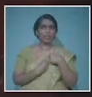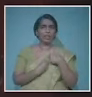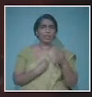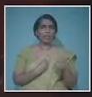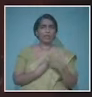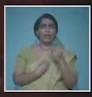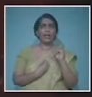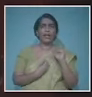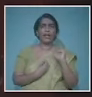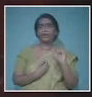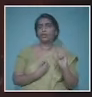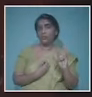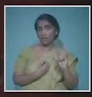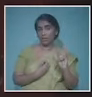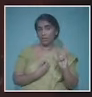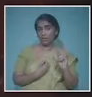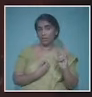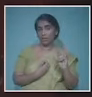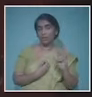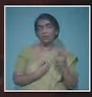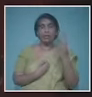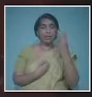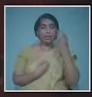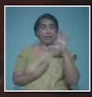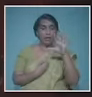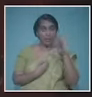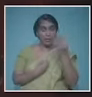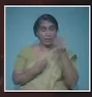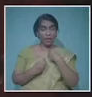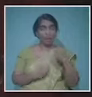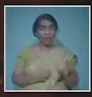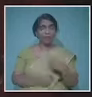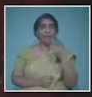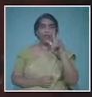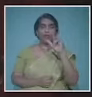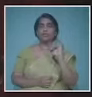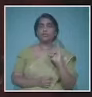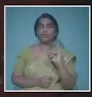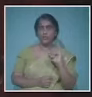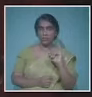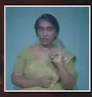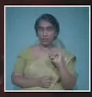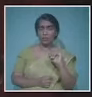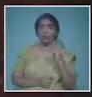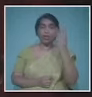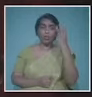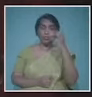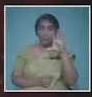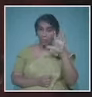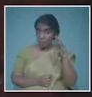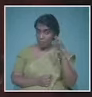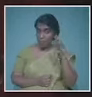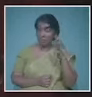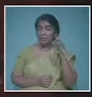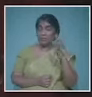දිනකට රුපියල් 63යි වැටෙන්නේ. 2500 කෙනාට දිනකට 86යි වැටෙන්නේ. 3500